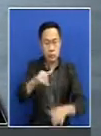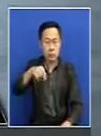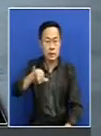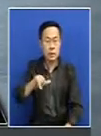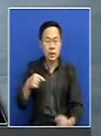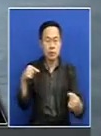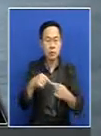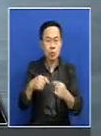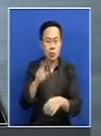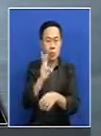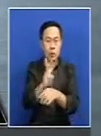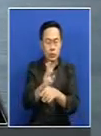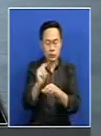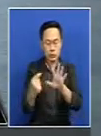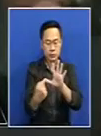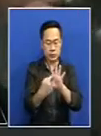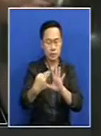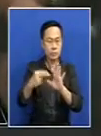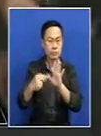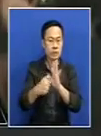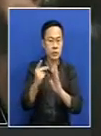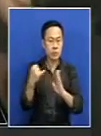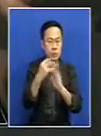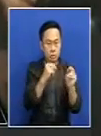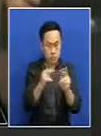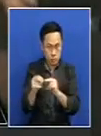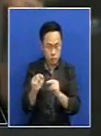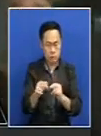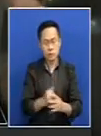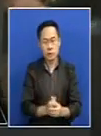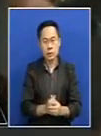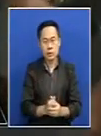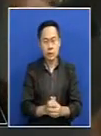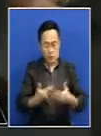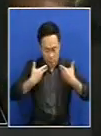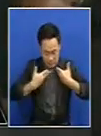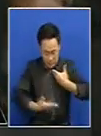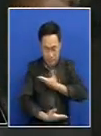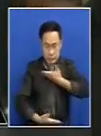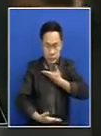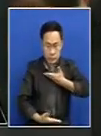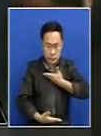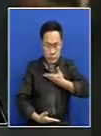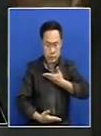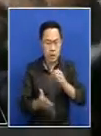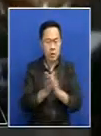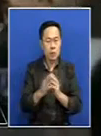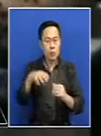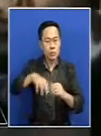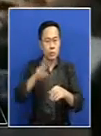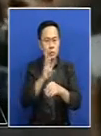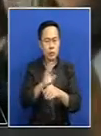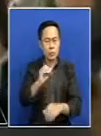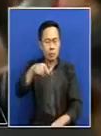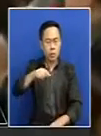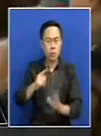ระยาติดฝั่งวัดตำหนักใต้อำเภอเมืองจังหวัดนนทบุรีชิ้นส่วนช่วงลำตัวของเพศชายที่ท่าน้ำวัดโพทองบน